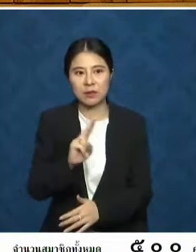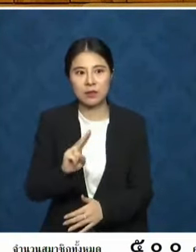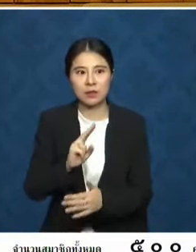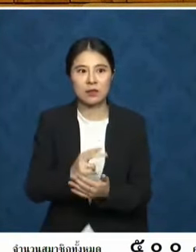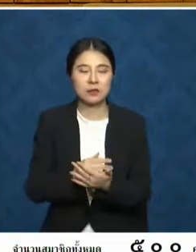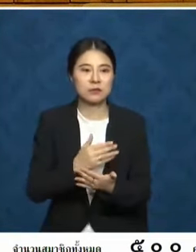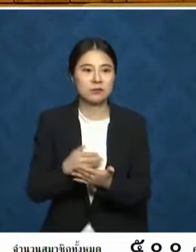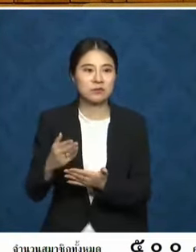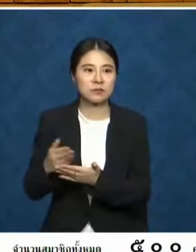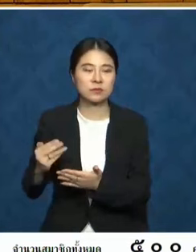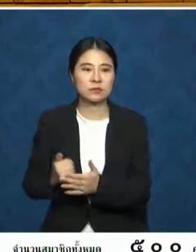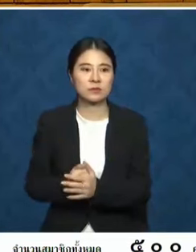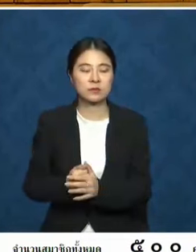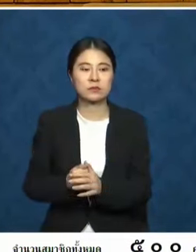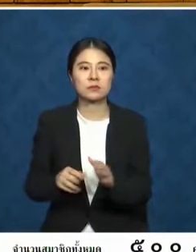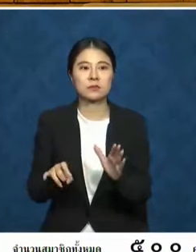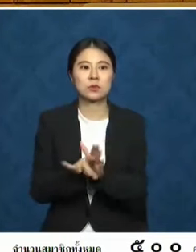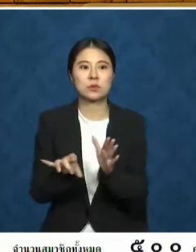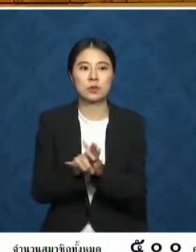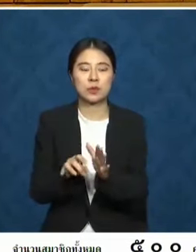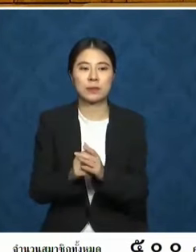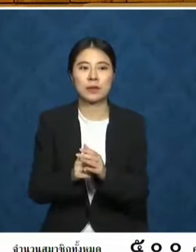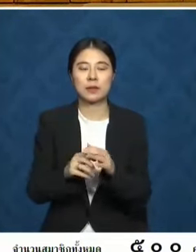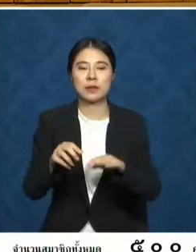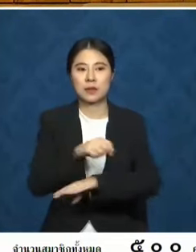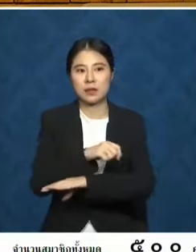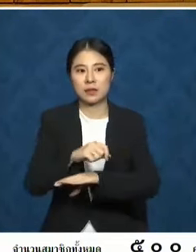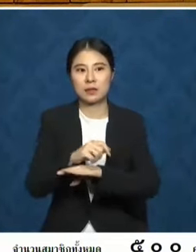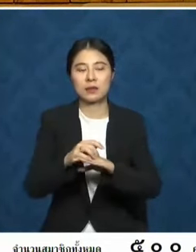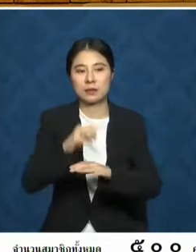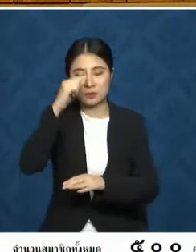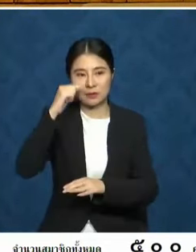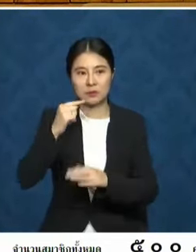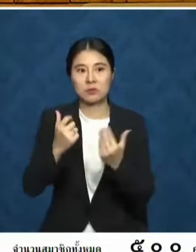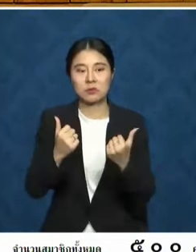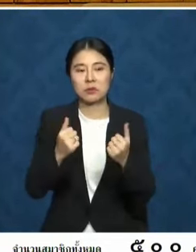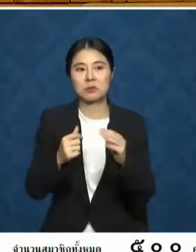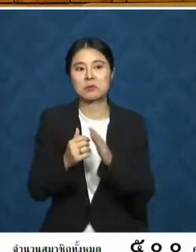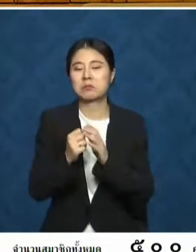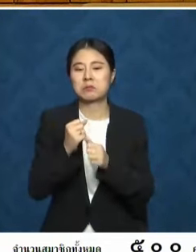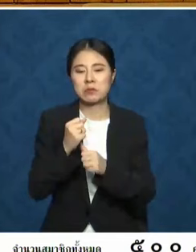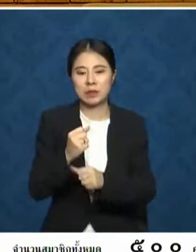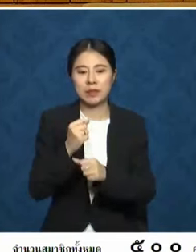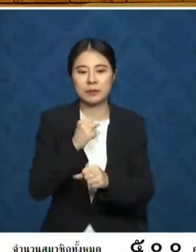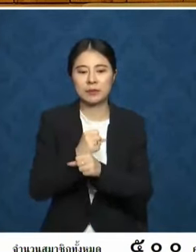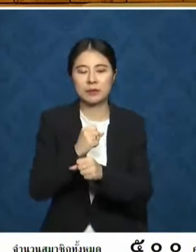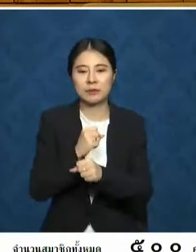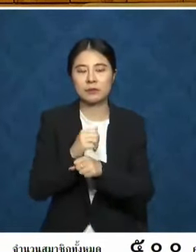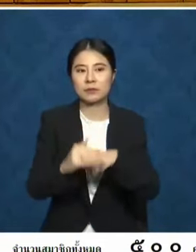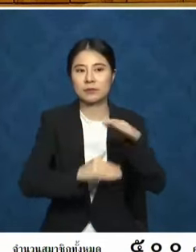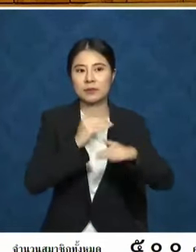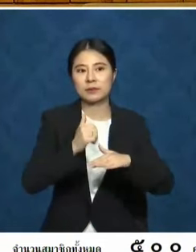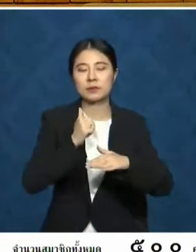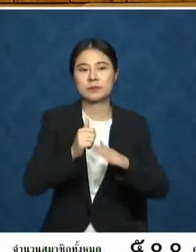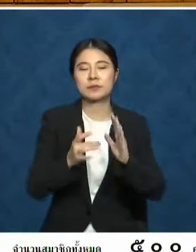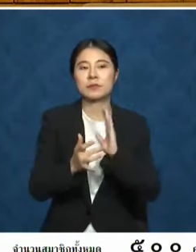ซือจัดจ้างออกจากคุณภาพของบญชีนวตรกรรมไทยเราองพยายามทำใหบญชีนวตรกรมไทยดีที่สุดม